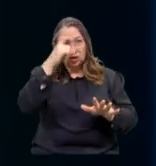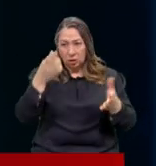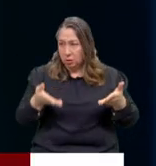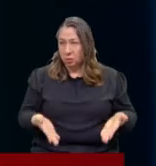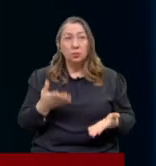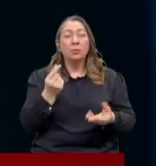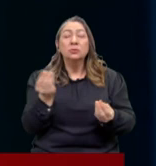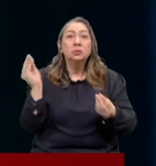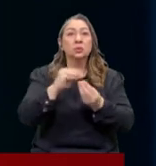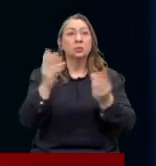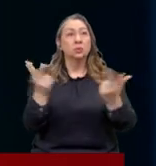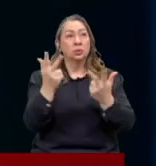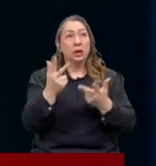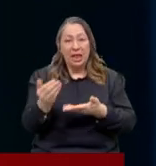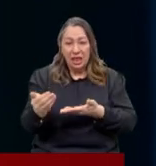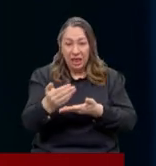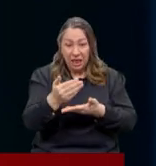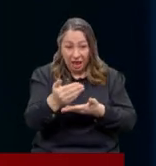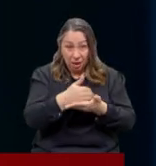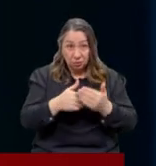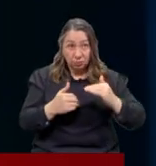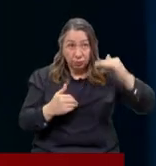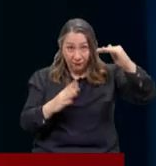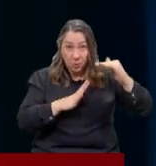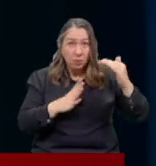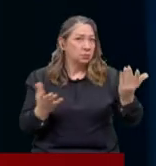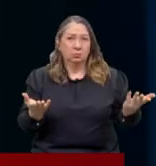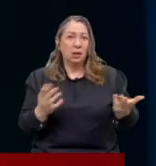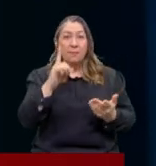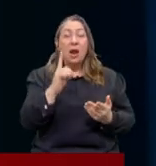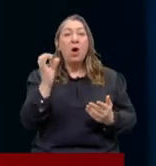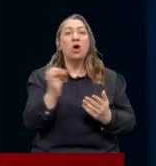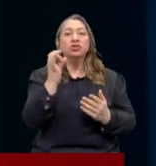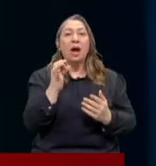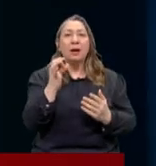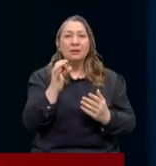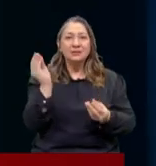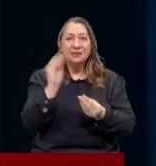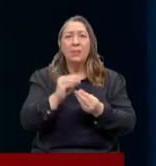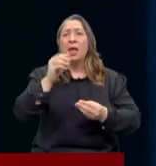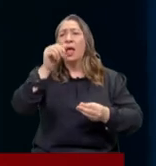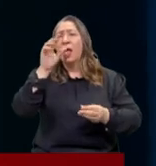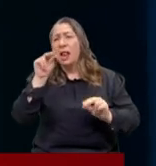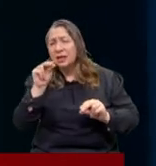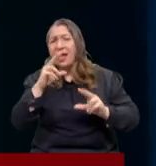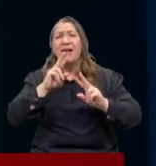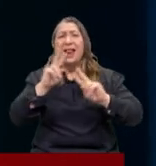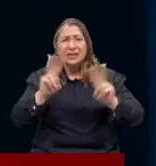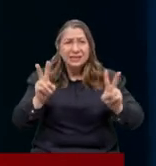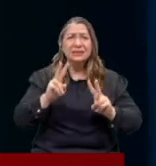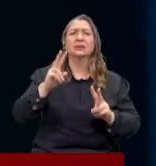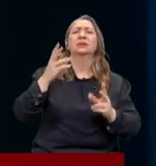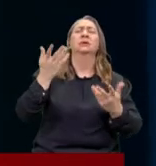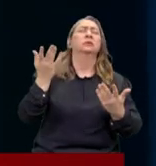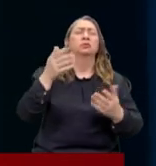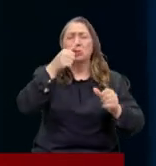muhtemelen. Çok daha yüksek bir artış var. Geliriniz bu kadar artacak mı? Mümkün değil. 1 Ocak'ta gelen zamlar, işte elektrikli, doğalgazlı, vergilerde zaten asgari